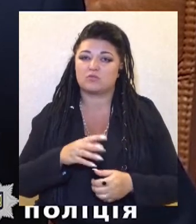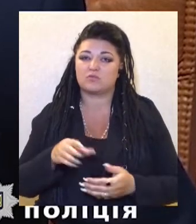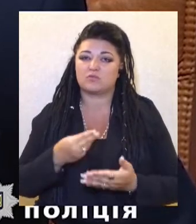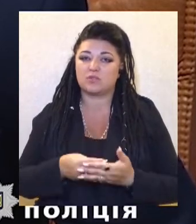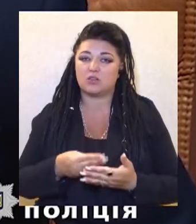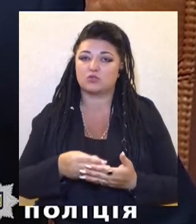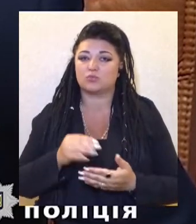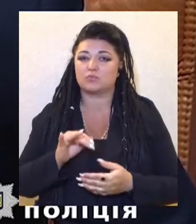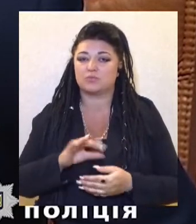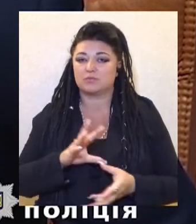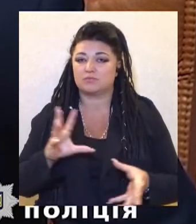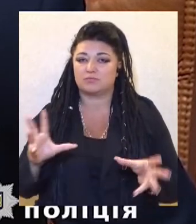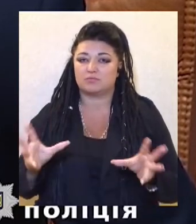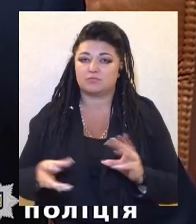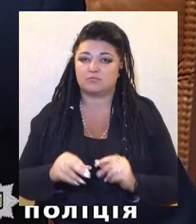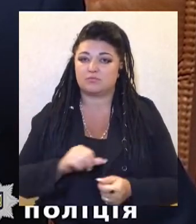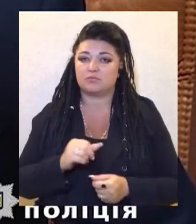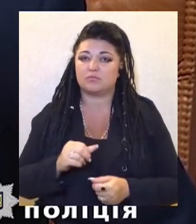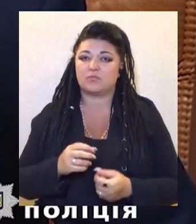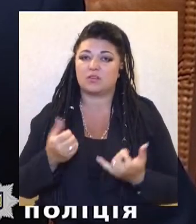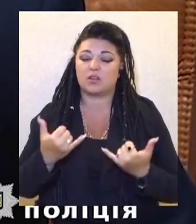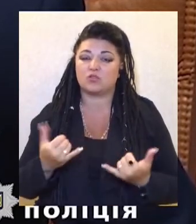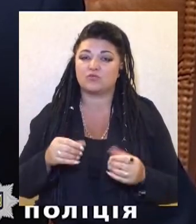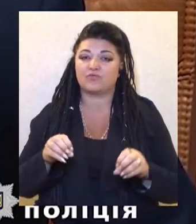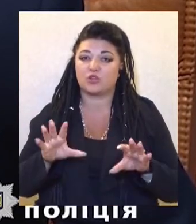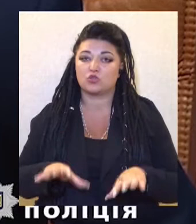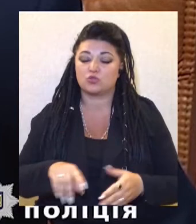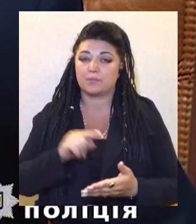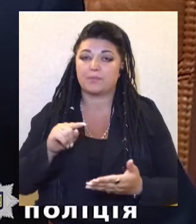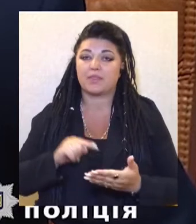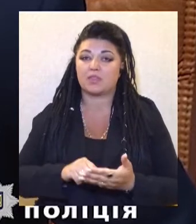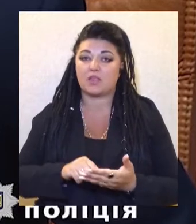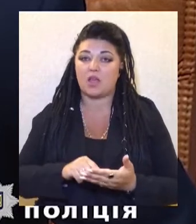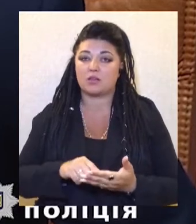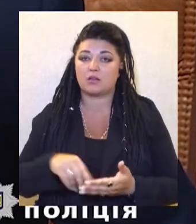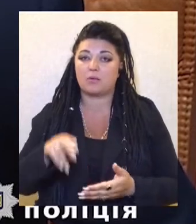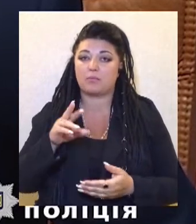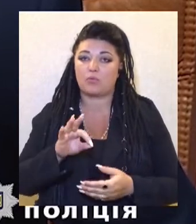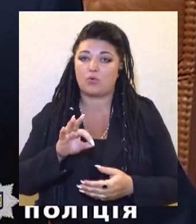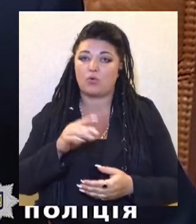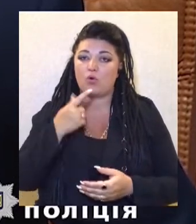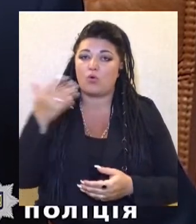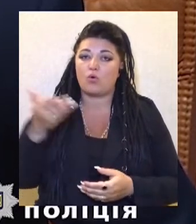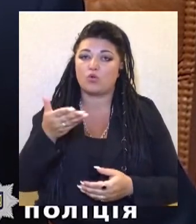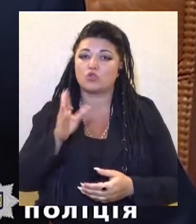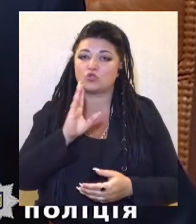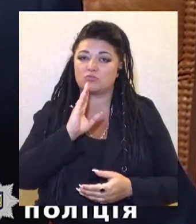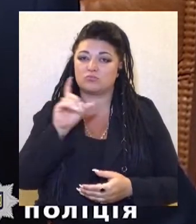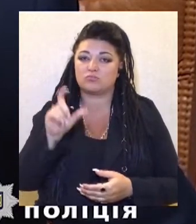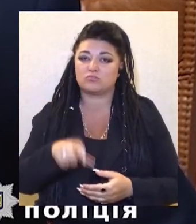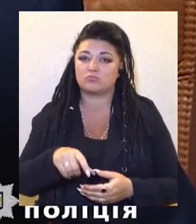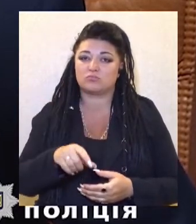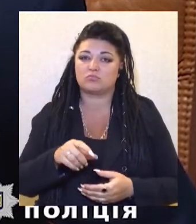експертне дослідження. Наразі вирішується питання про оголошення жінці підозри за